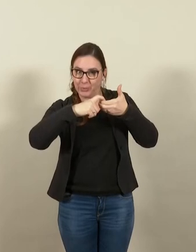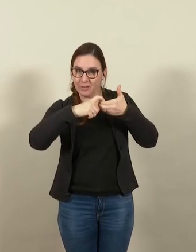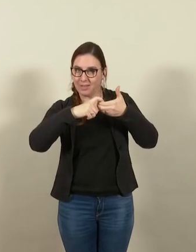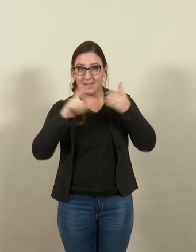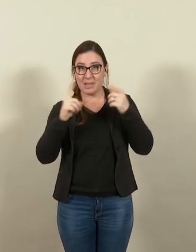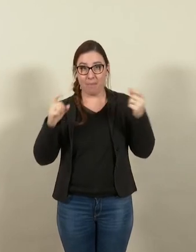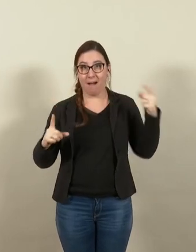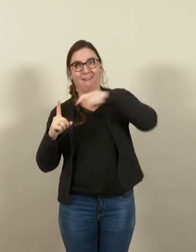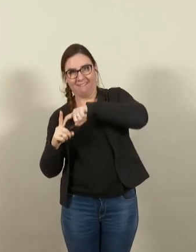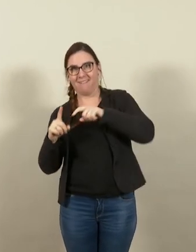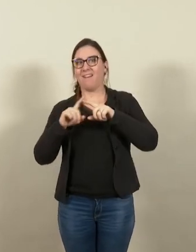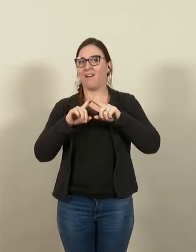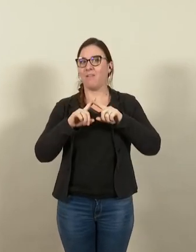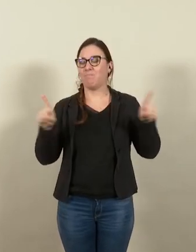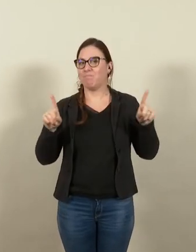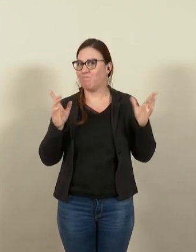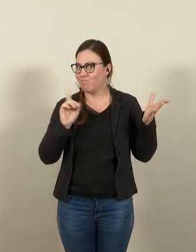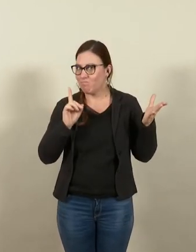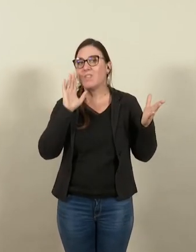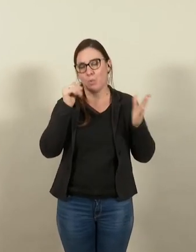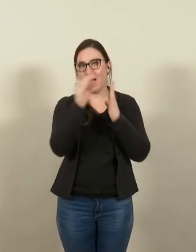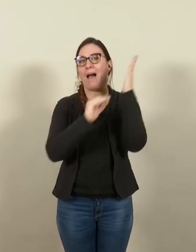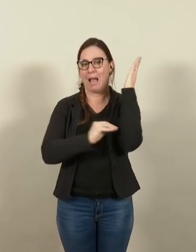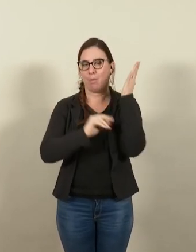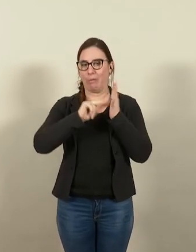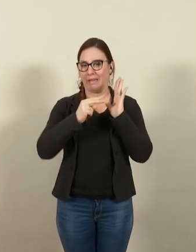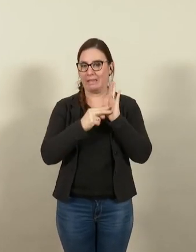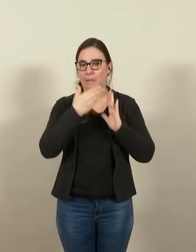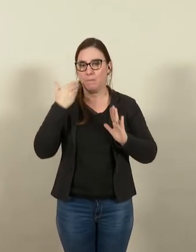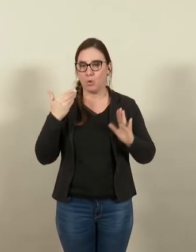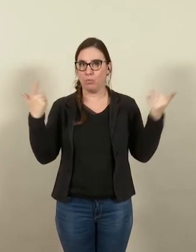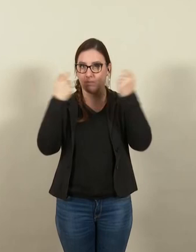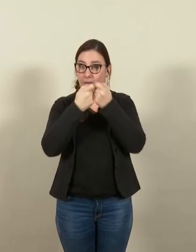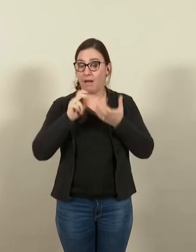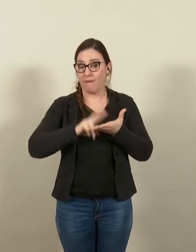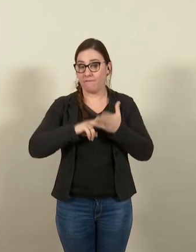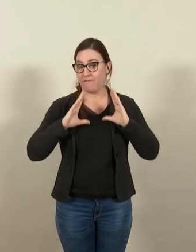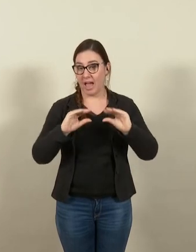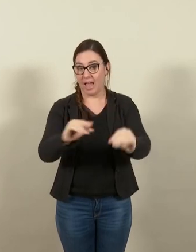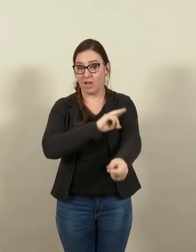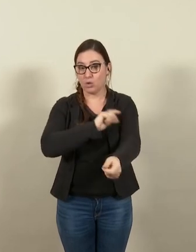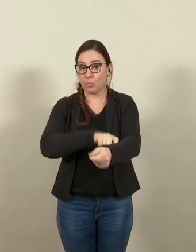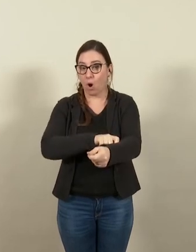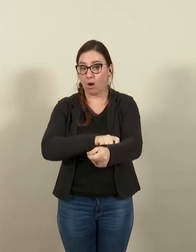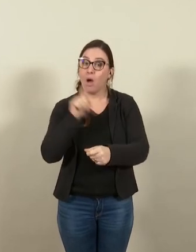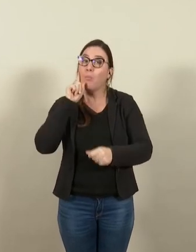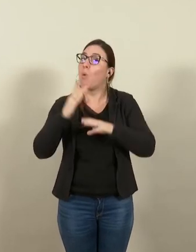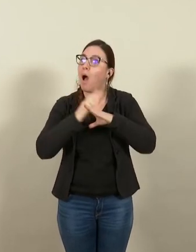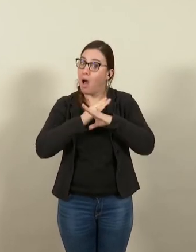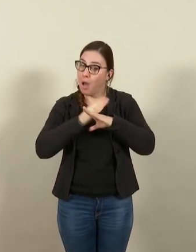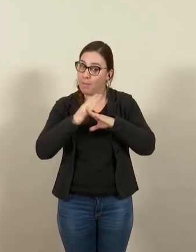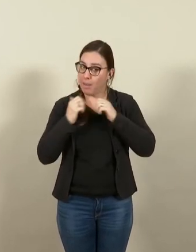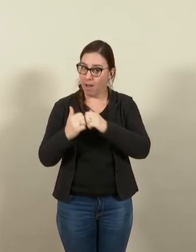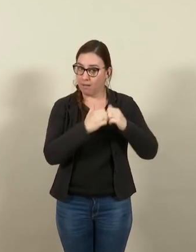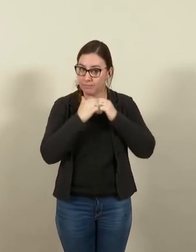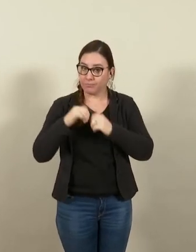l'inverse donc c'est pour ça que nous vous proposerons par la suite un amendement technique qui nous permet de correspondre à la réalité du sport puisque on a préparé bien sûr cette intervention en